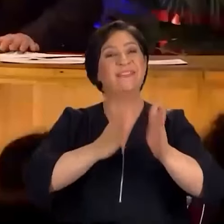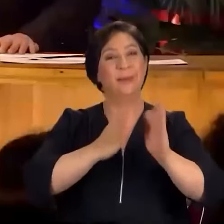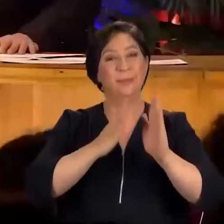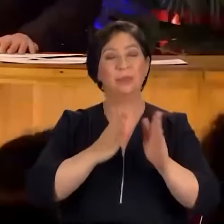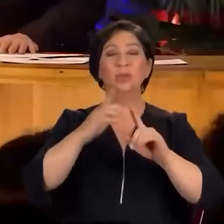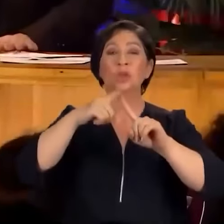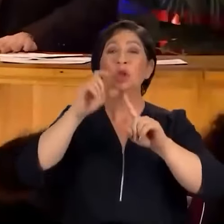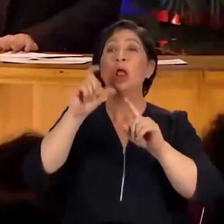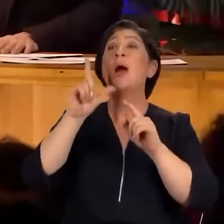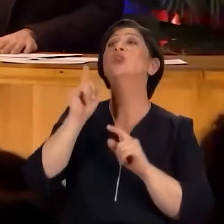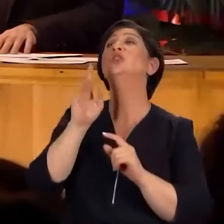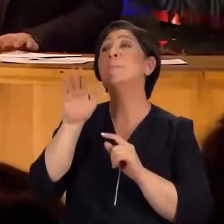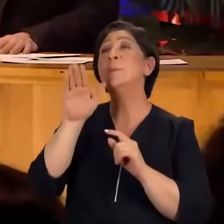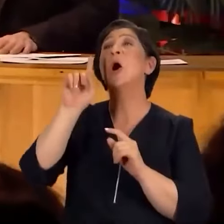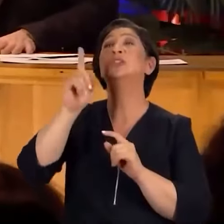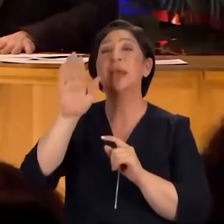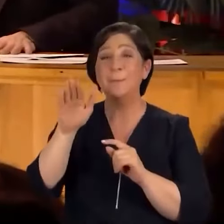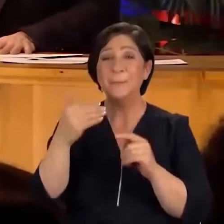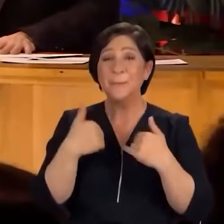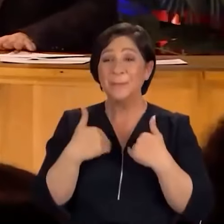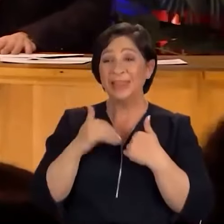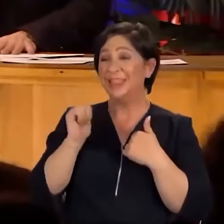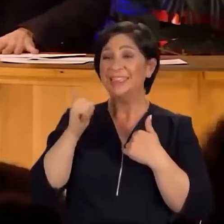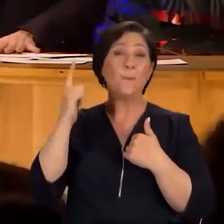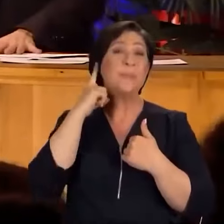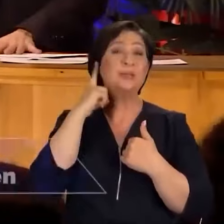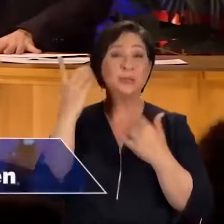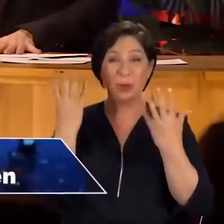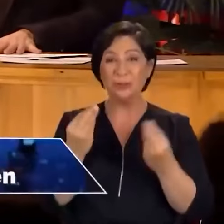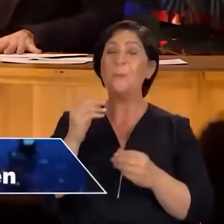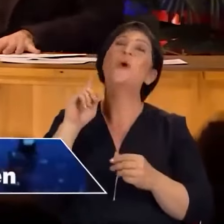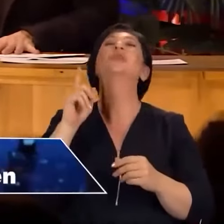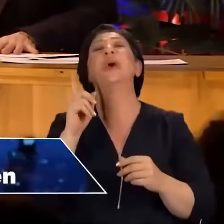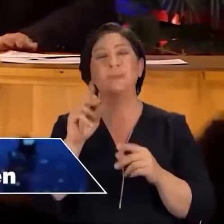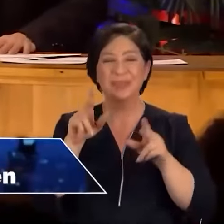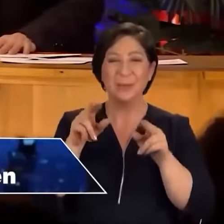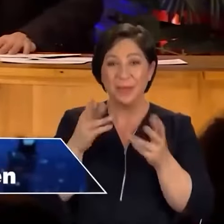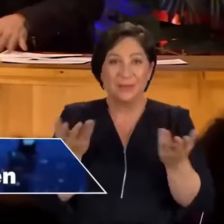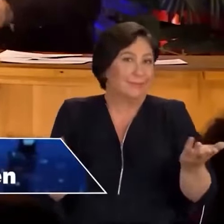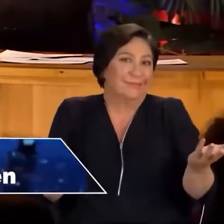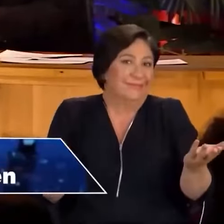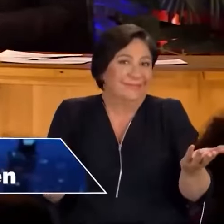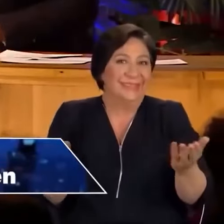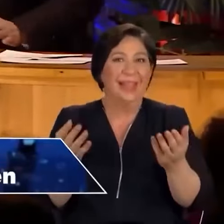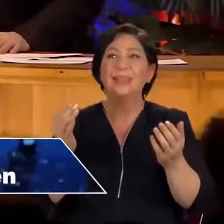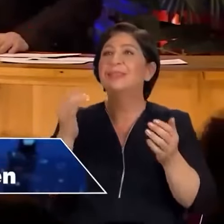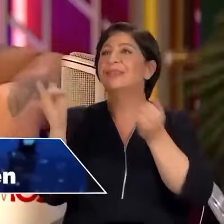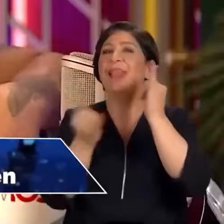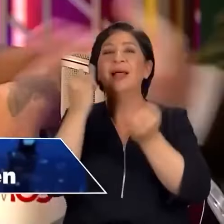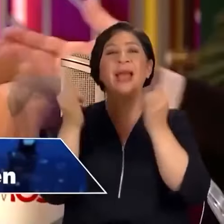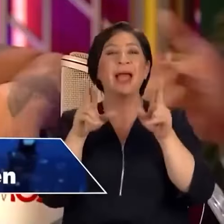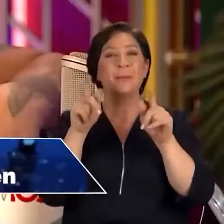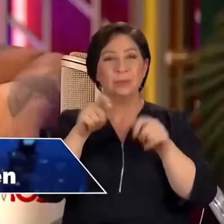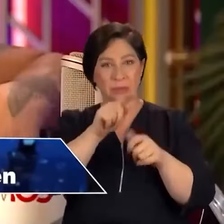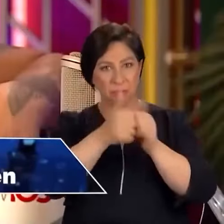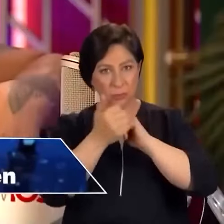sürekli işte Tolga Han'a hocam ben ne zaman meşhur olacağım hocam filan şeklinde. Yani dalga geçmekten başka bir